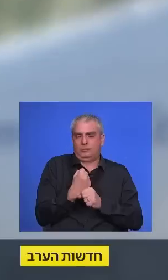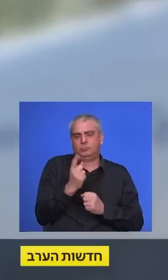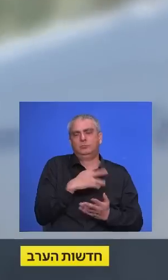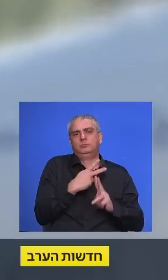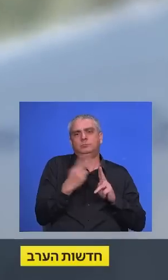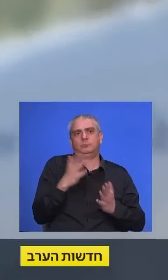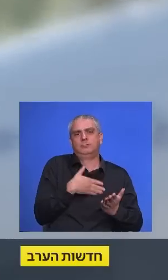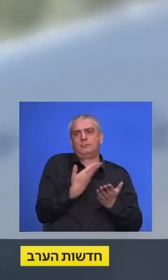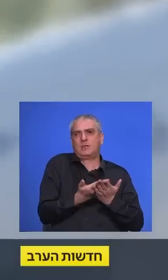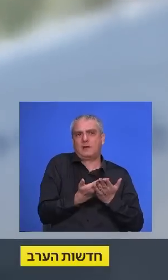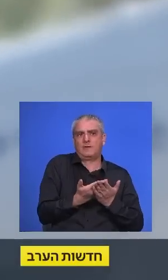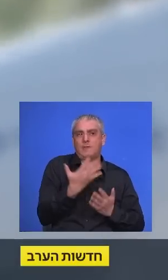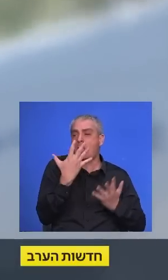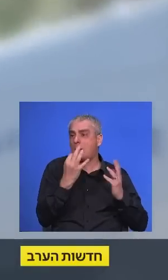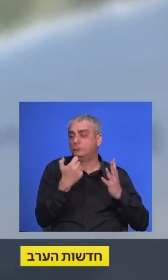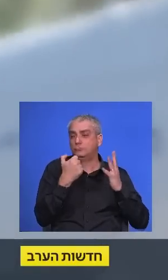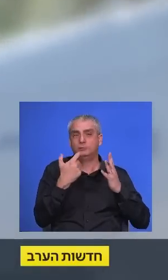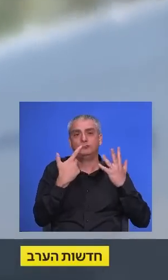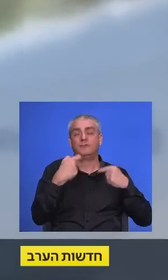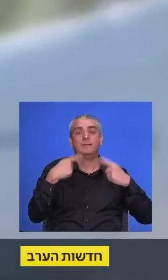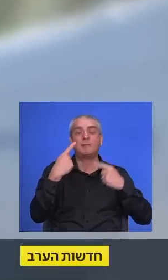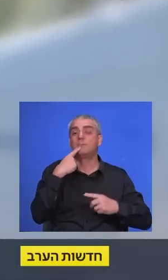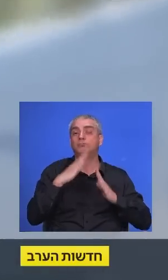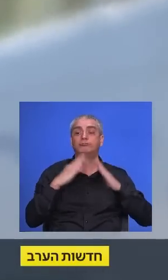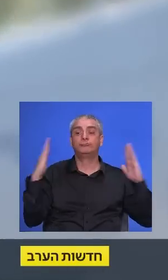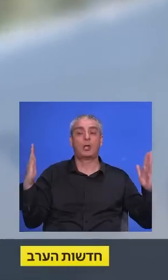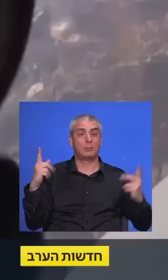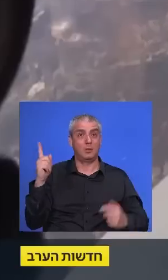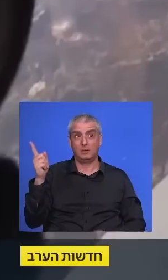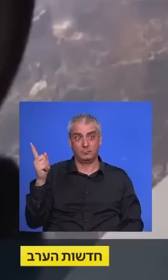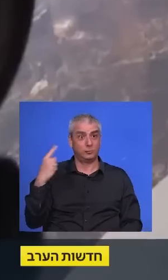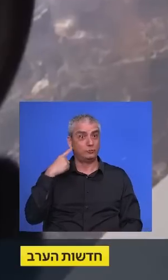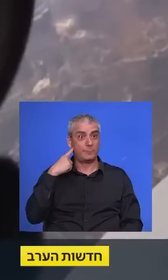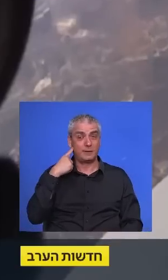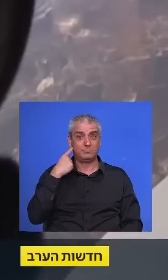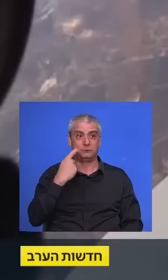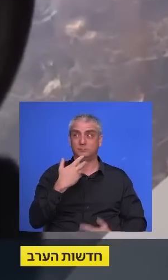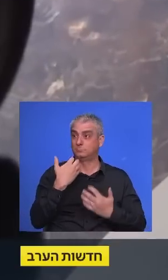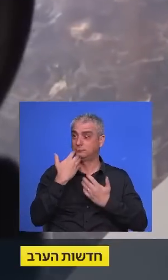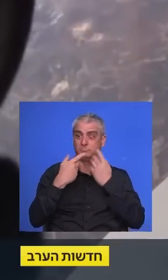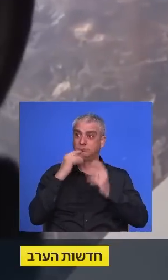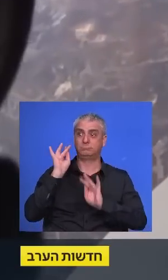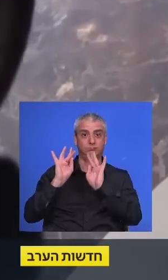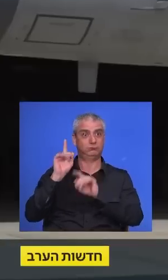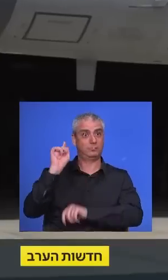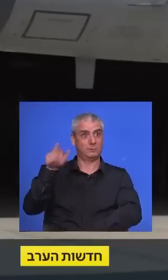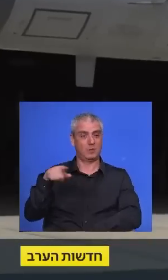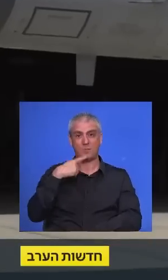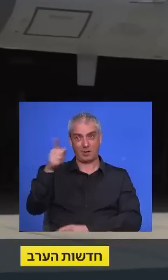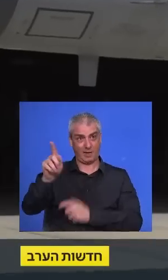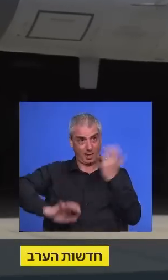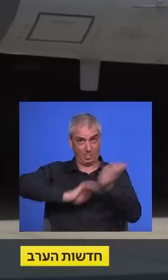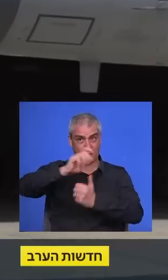מתנדבים 50, 60 ו-70 ימי מילואים בשנה. כשהם שומעים קריאות שמתארות אותם בצורה של